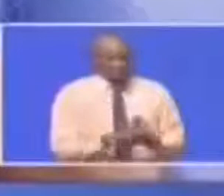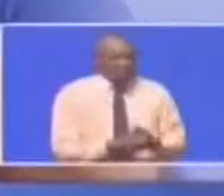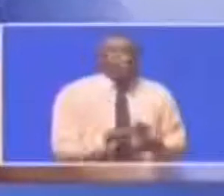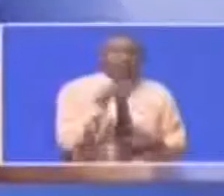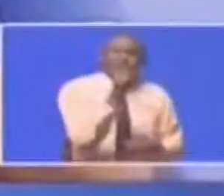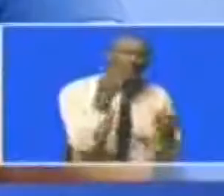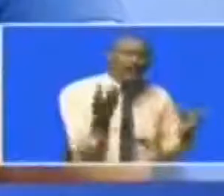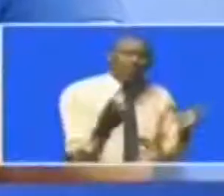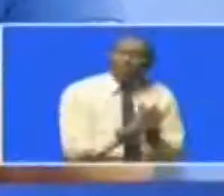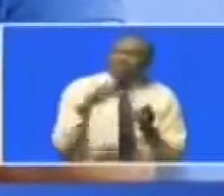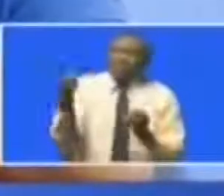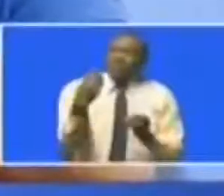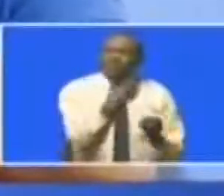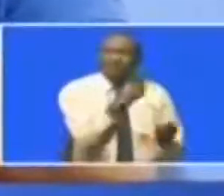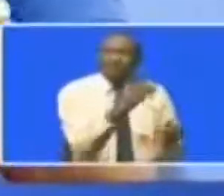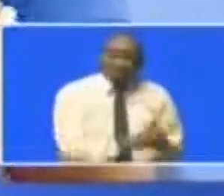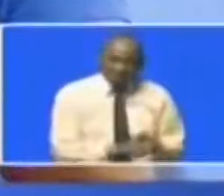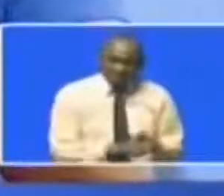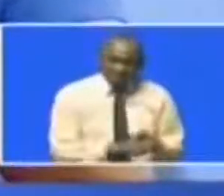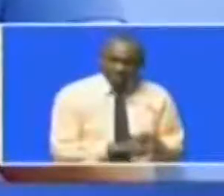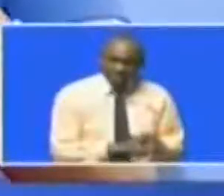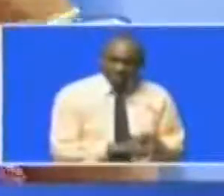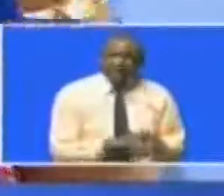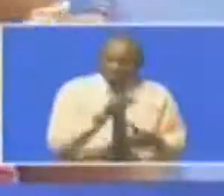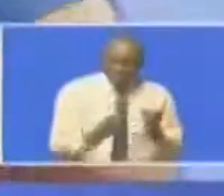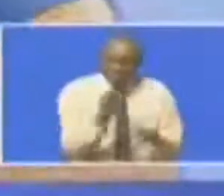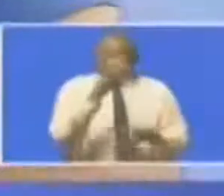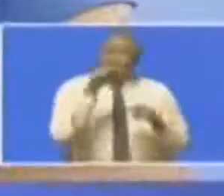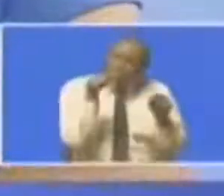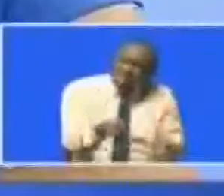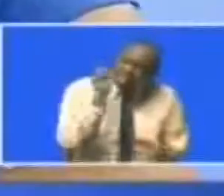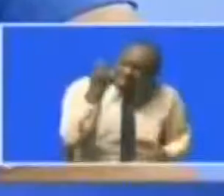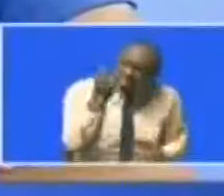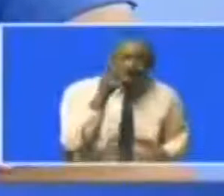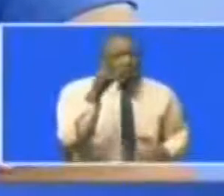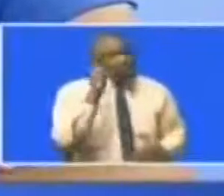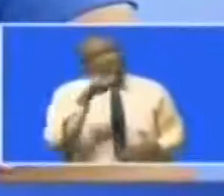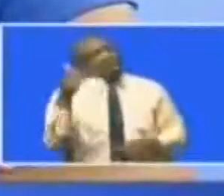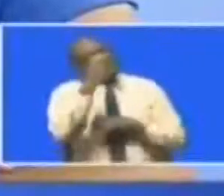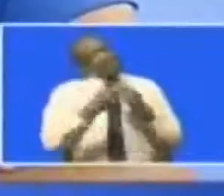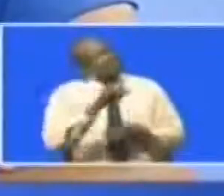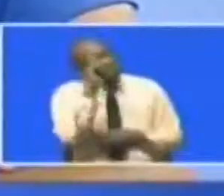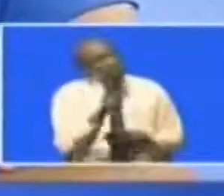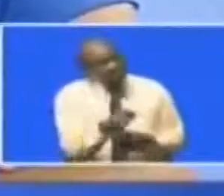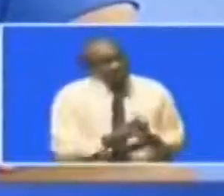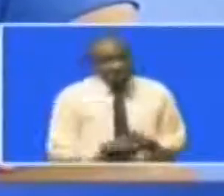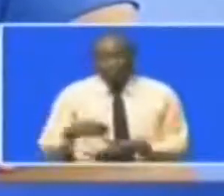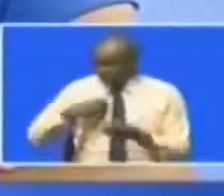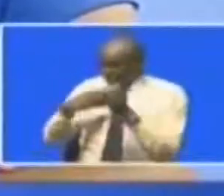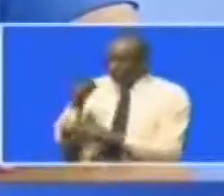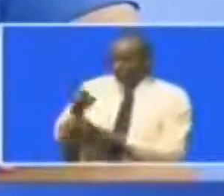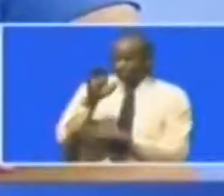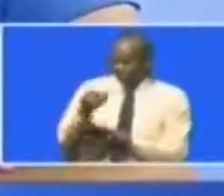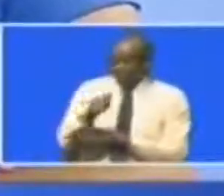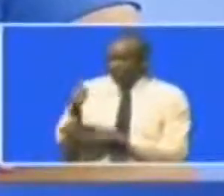vingapi ambavyo mmevisambaza? Tumeweza na vimevumbuliwa hapa ama ni vifaa ambavyo labda vimenunuliwa kutoka nje? Tulinunua vifaa hivi